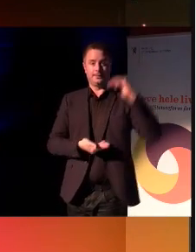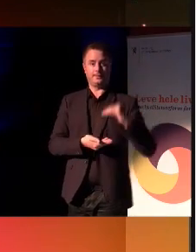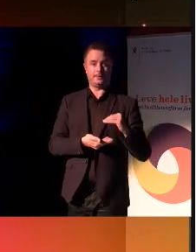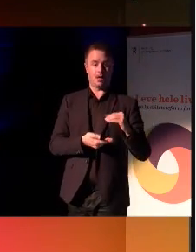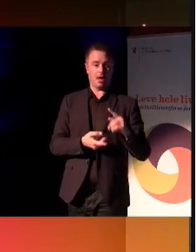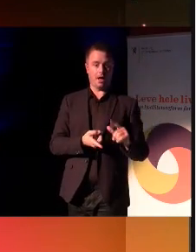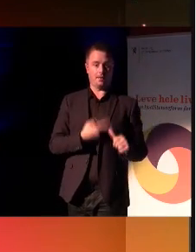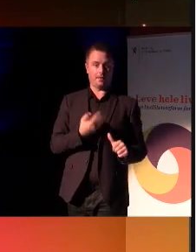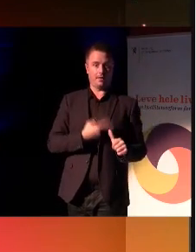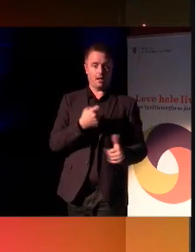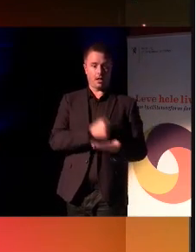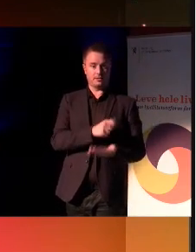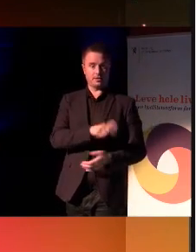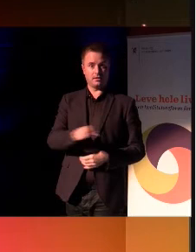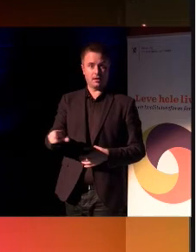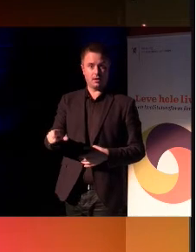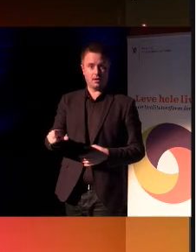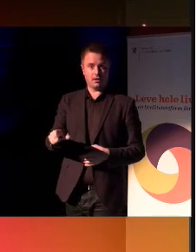der likevel.